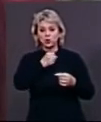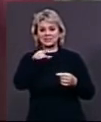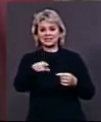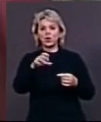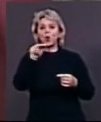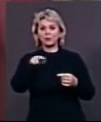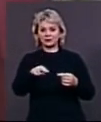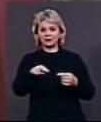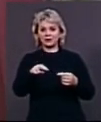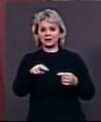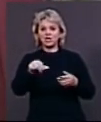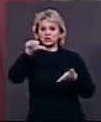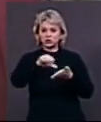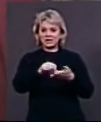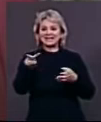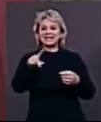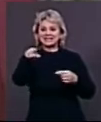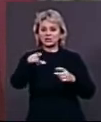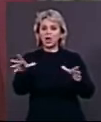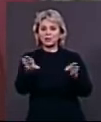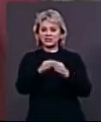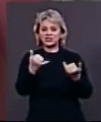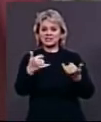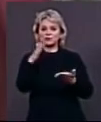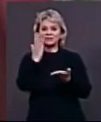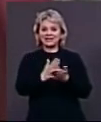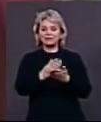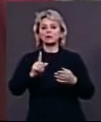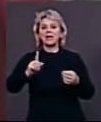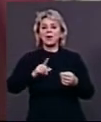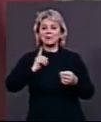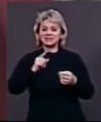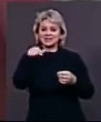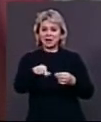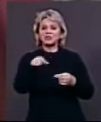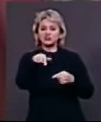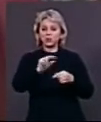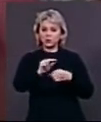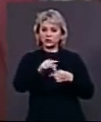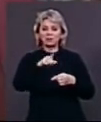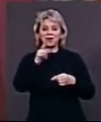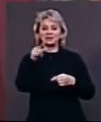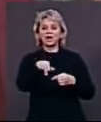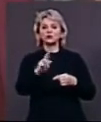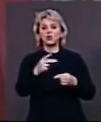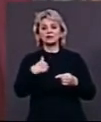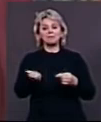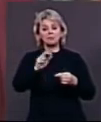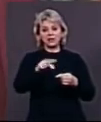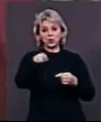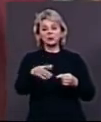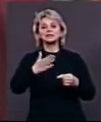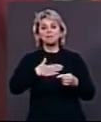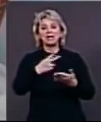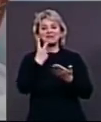взрослые, опытные члены литературного объединения сегодня являются наставниками тех молодых, которые к нам приходят. И